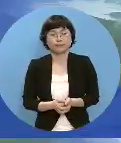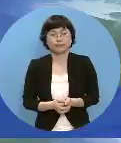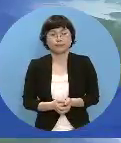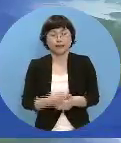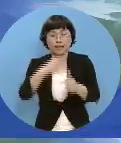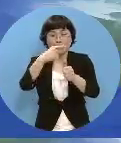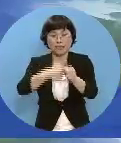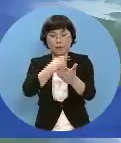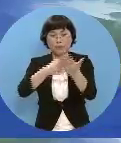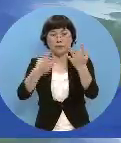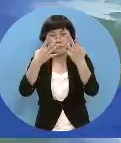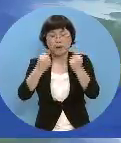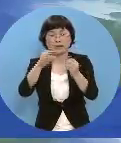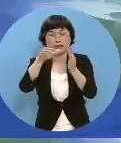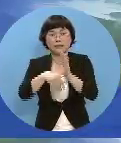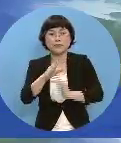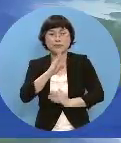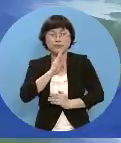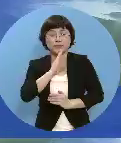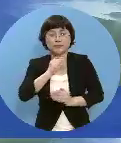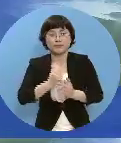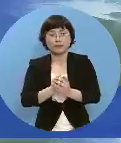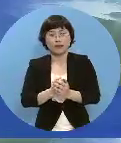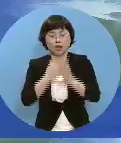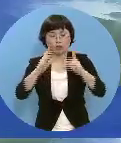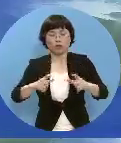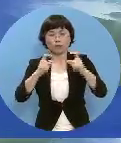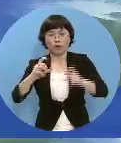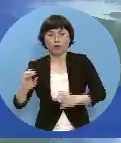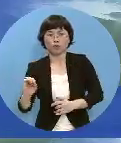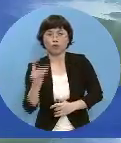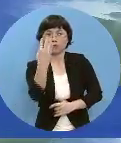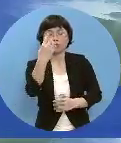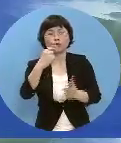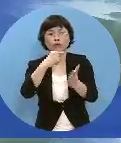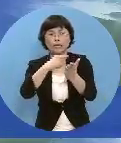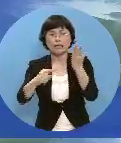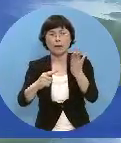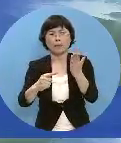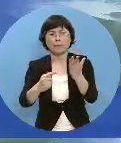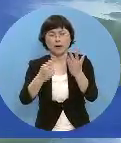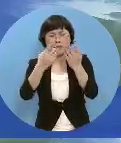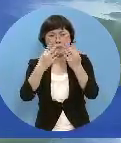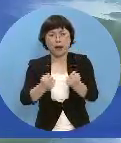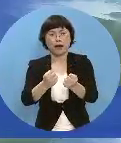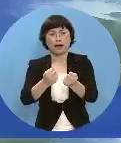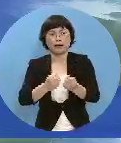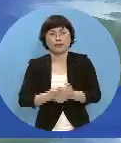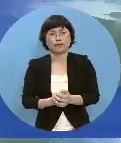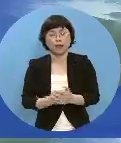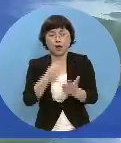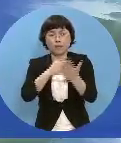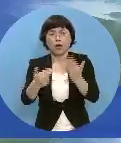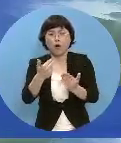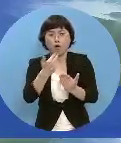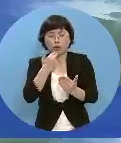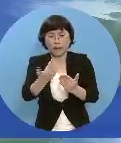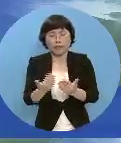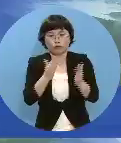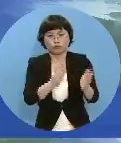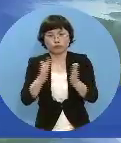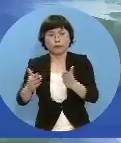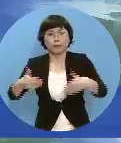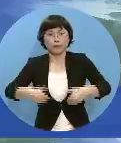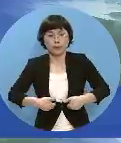자연재해가 많은 계절입니다. 우리 지역도 태풍으로 인한 피해가 만만치 않습니다. 피해가 없도록 미리